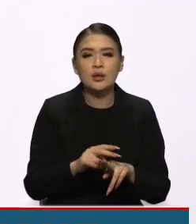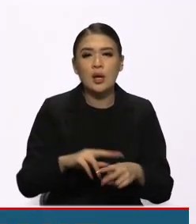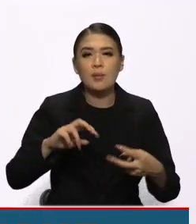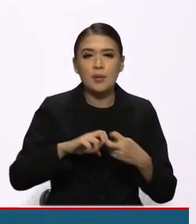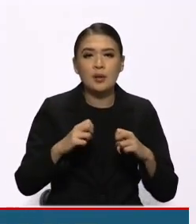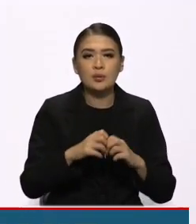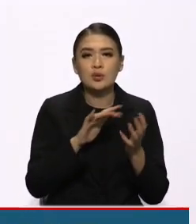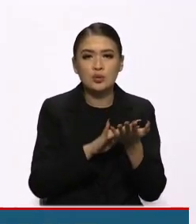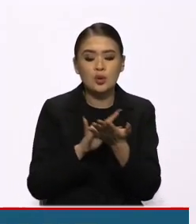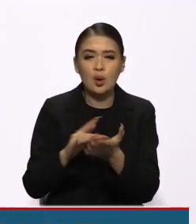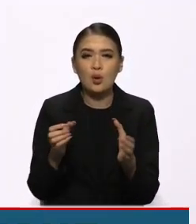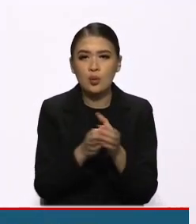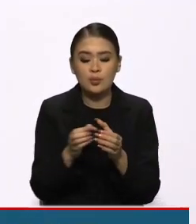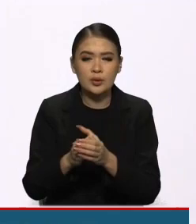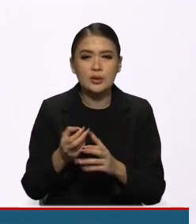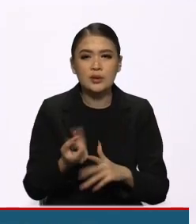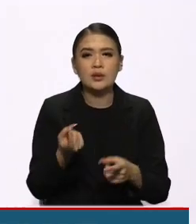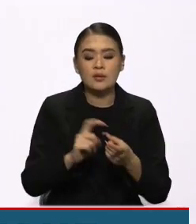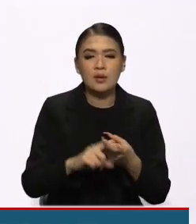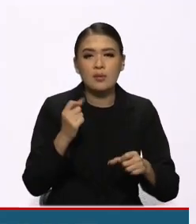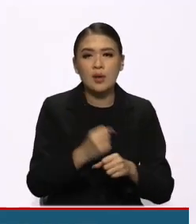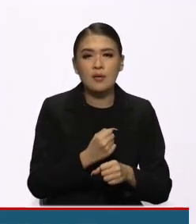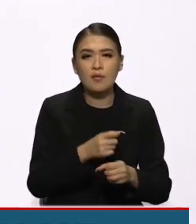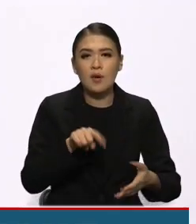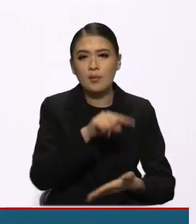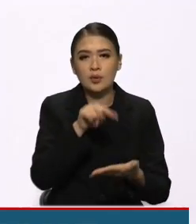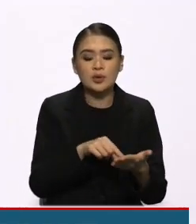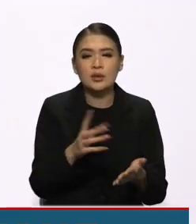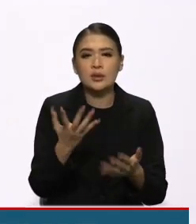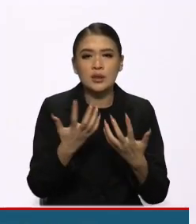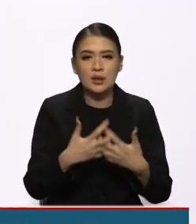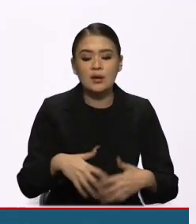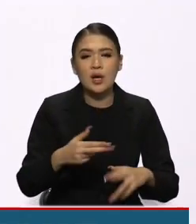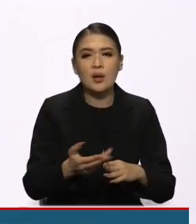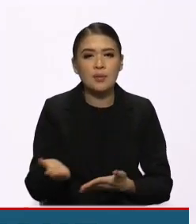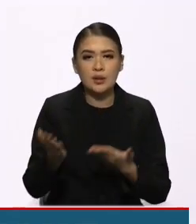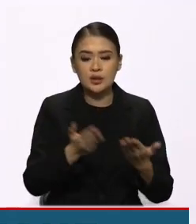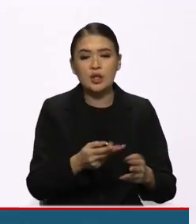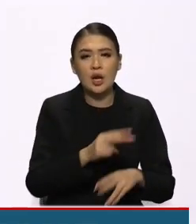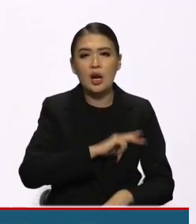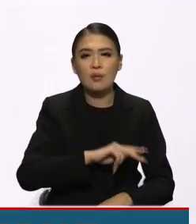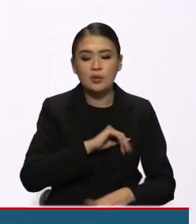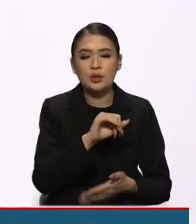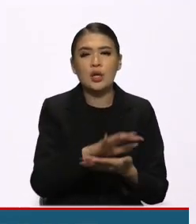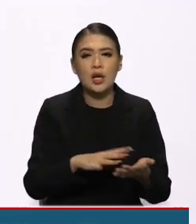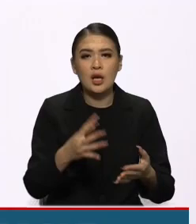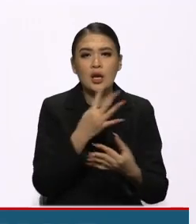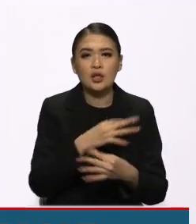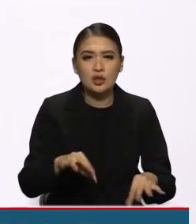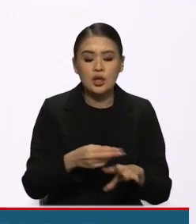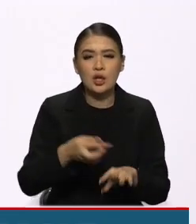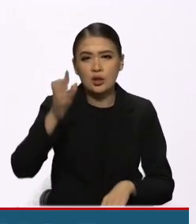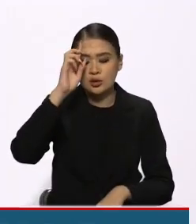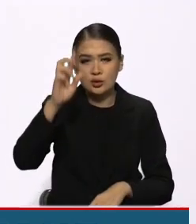проблемы туристическим группам. В этой связи прорабатывается вопрос цифровизации получения приглашения. Также ведется работа по разрешению пересечения